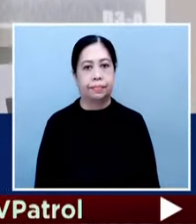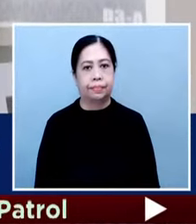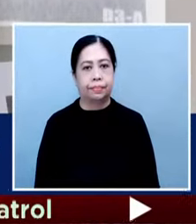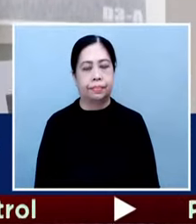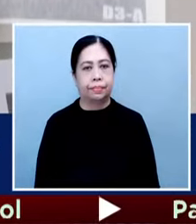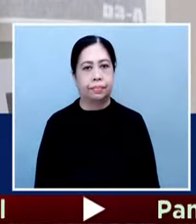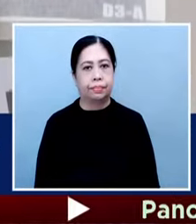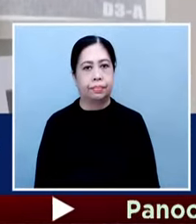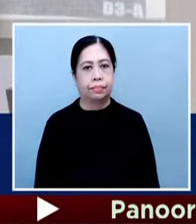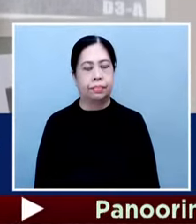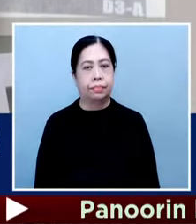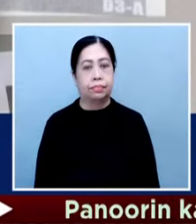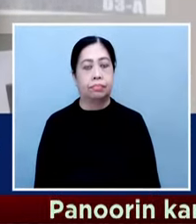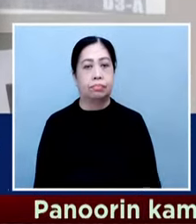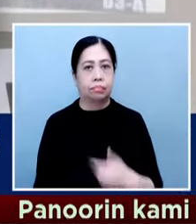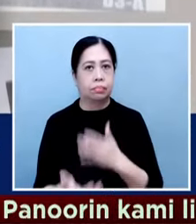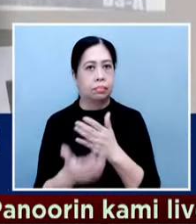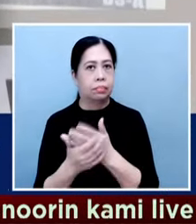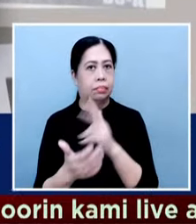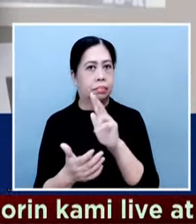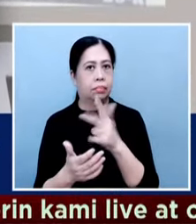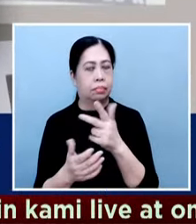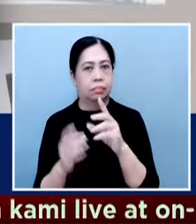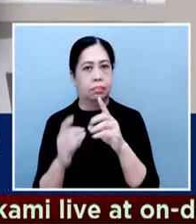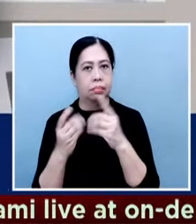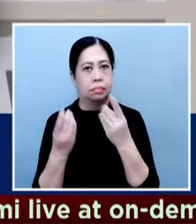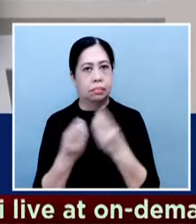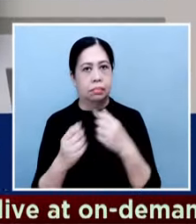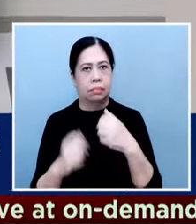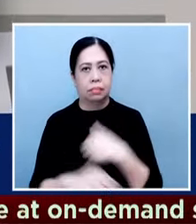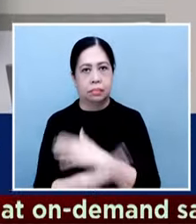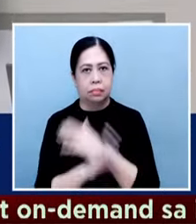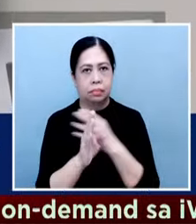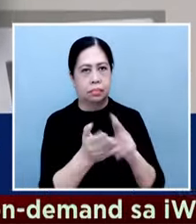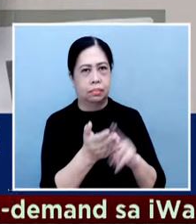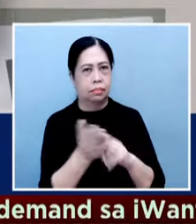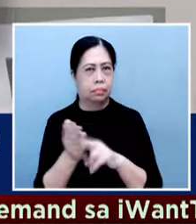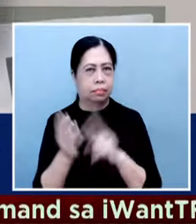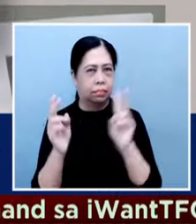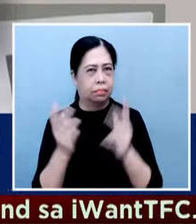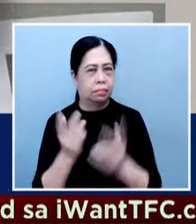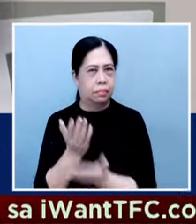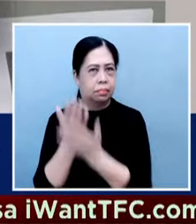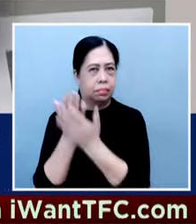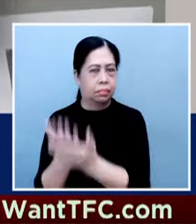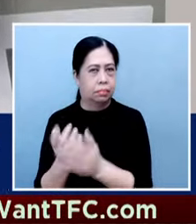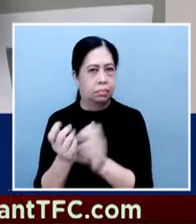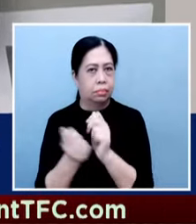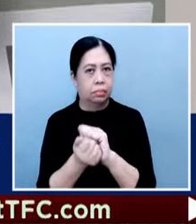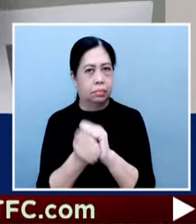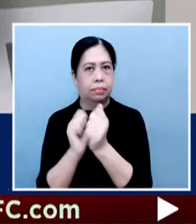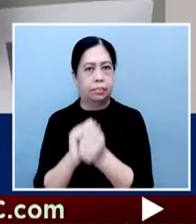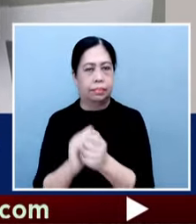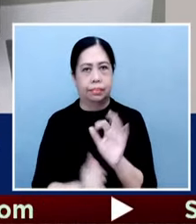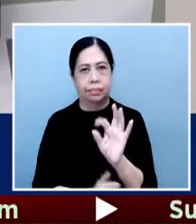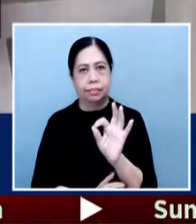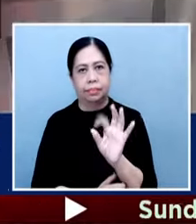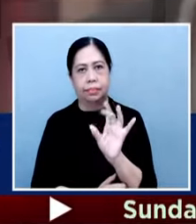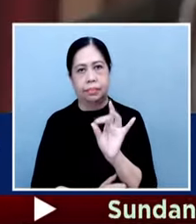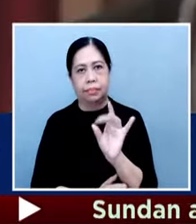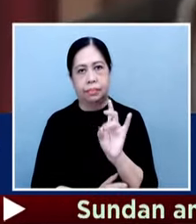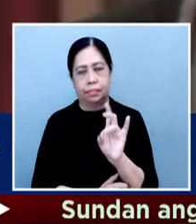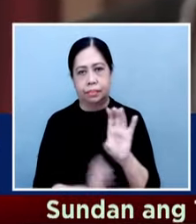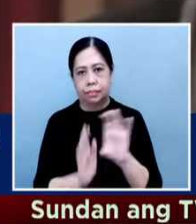Umabot na rin sa ikatlong distrito ng Davao City ang pagpapapirma ng petisyong nagsusulong amyendahan ang 1987